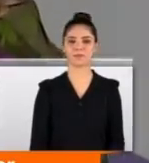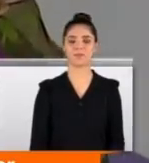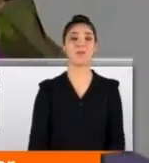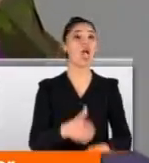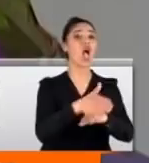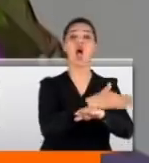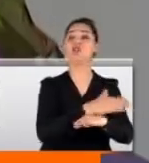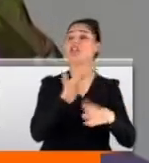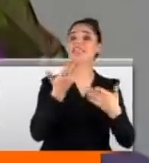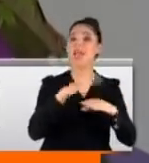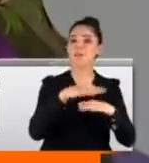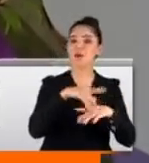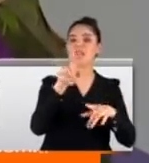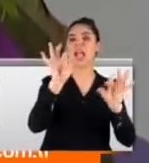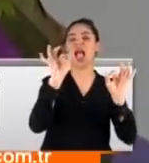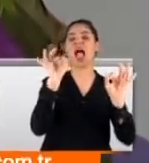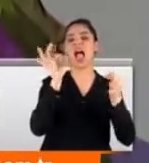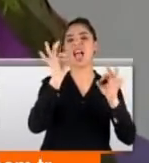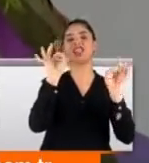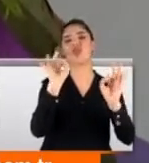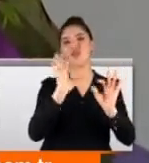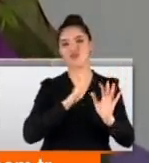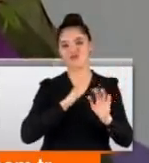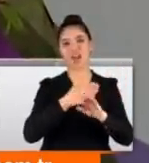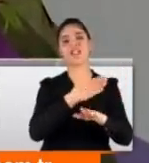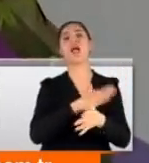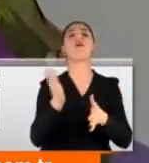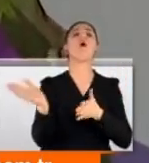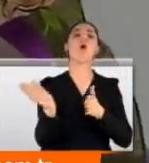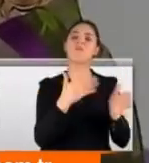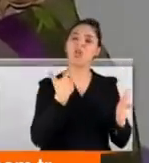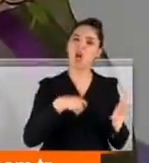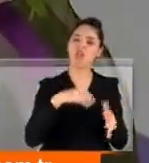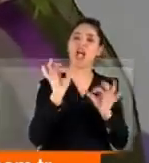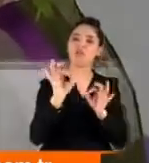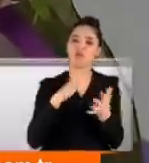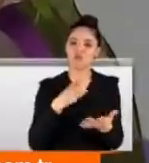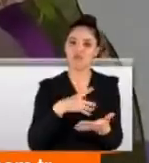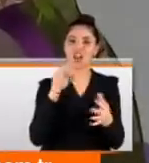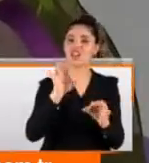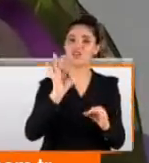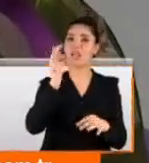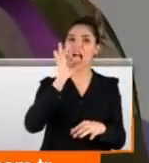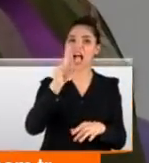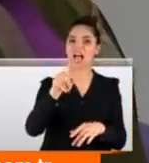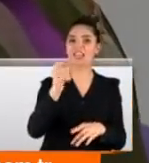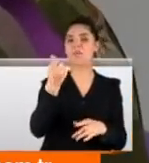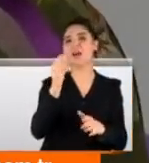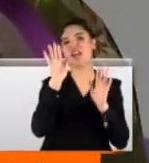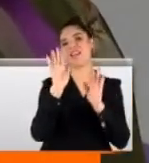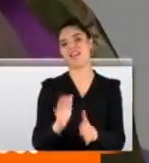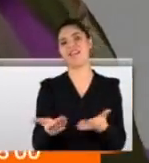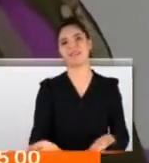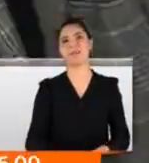önceden ne yapardınız bu? Önceden altın günlerimiz vardı, ayrıyetten günlerimiz vardı. Şimdi altınlar sizde mi kaldı? Şimdi altınlar, paralar hep